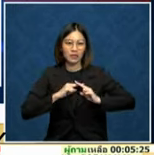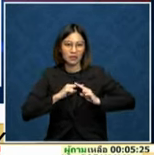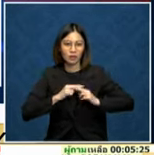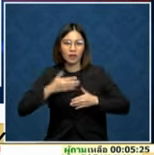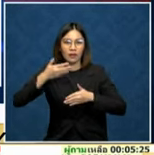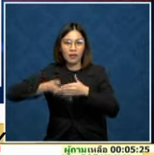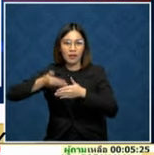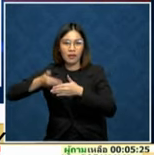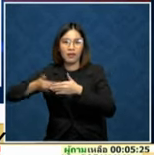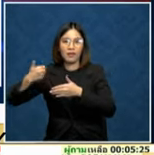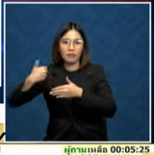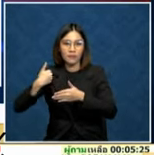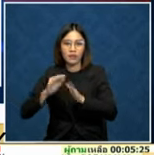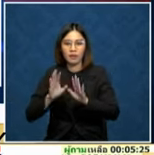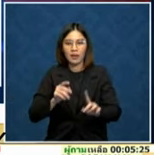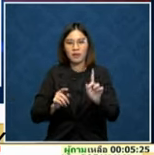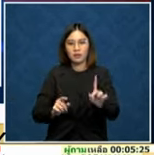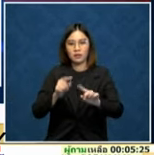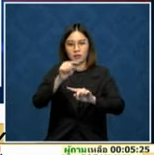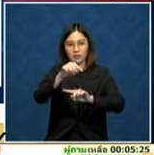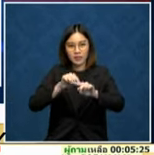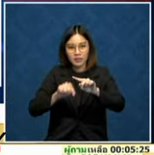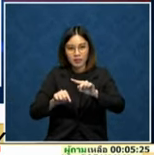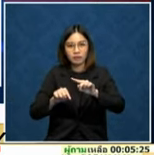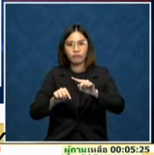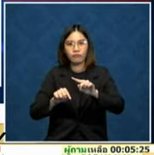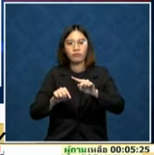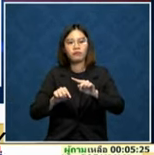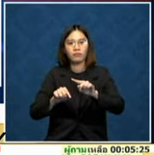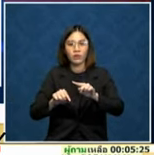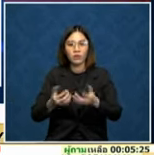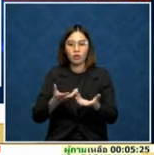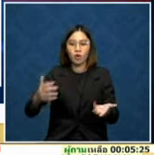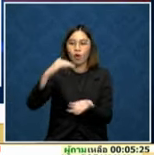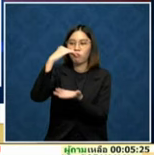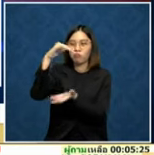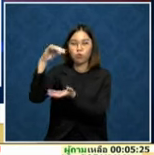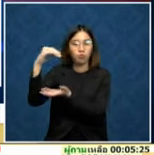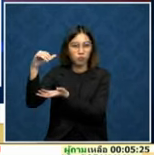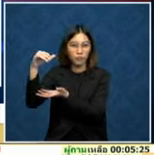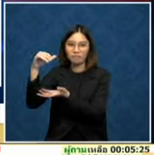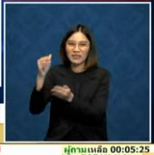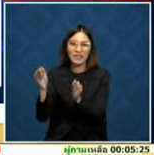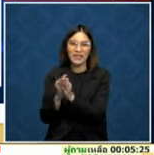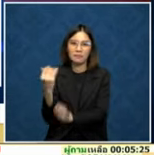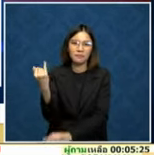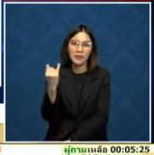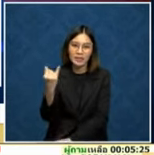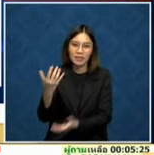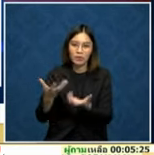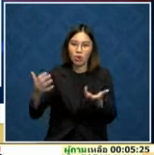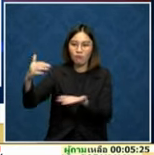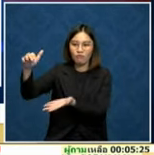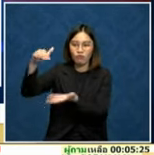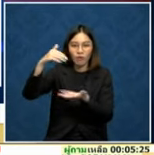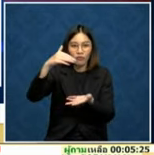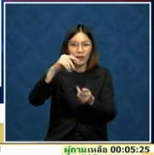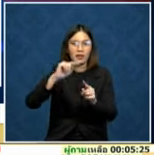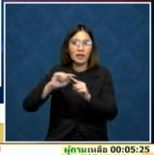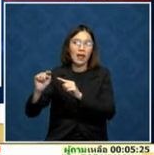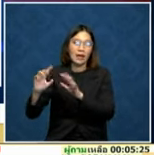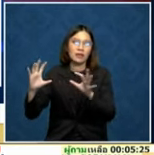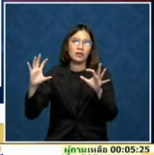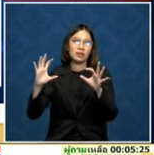อยประมาณแค่ 1% เทานั้นเองส่งออกกติดลบการนำเข้ากนำเข้าสิงค้าเพื่อมากขึ้น ซึสให่มีเกี่ยว